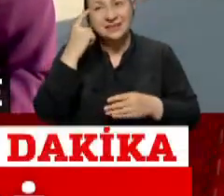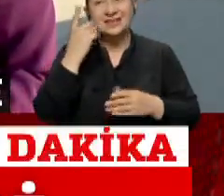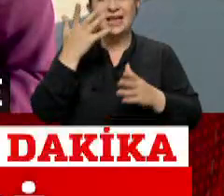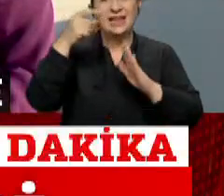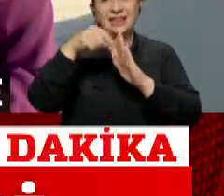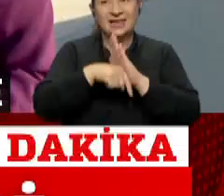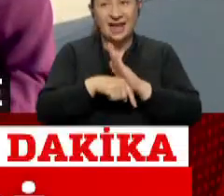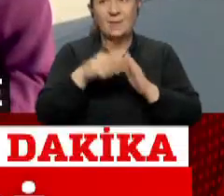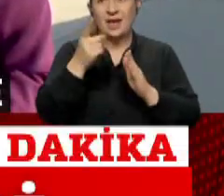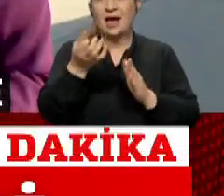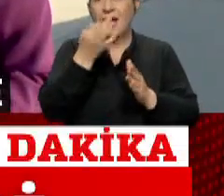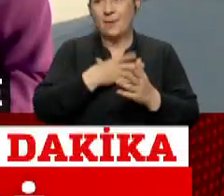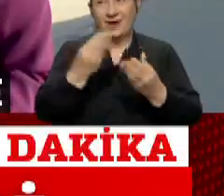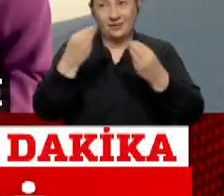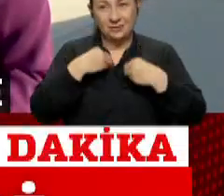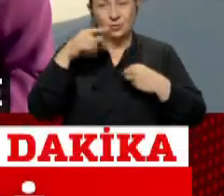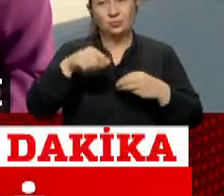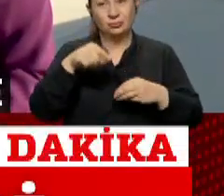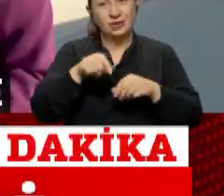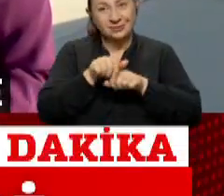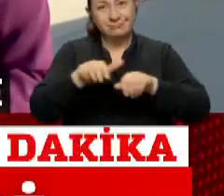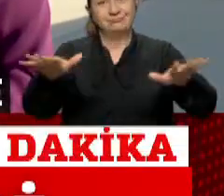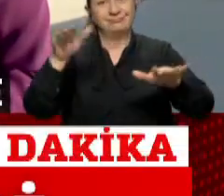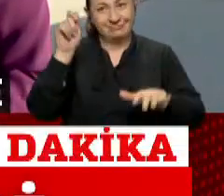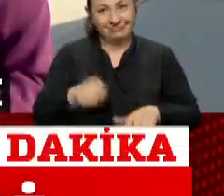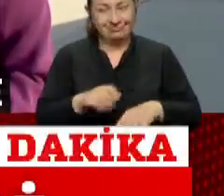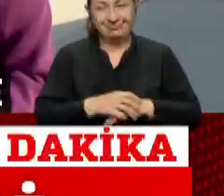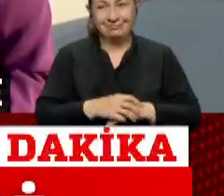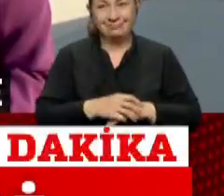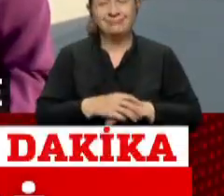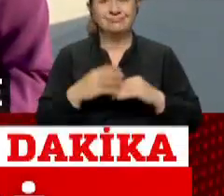detaylı bir haber haline getirip bu ekranlardan yeniden yayınlayacağız elbette.